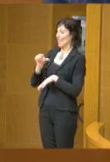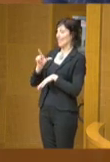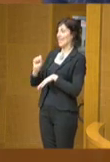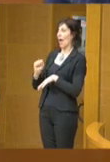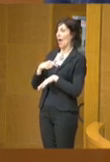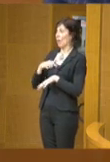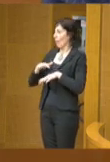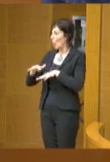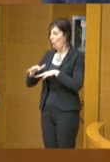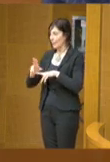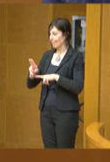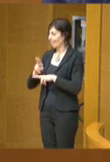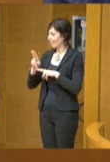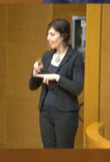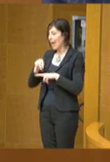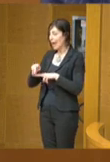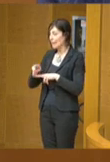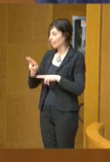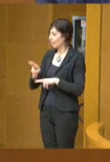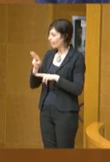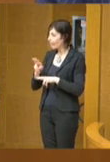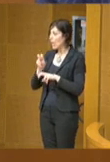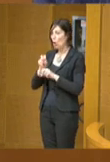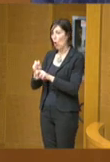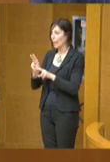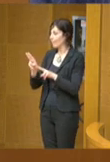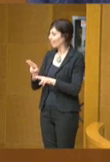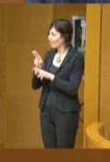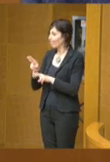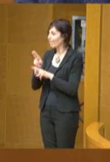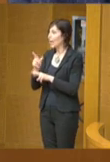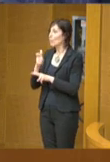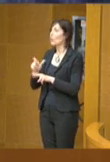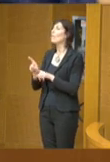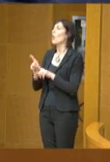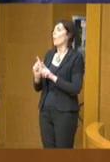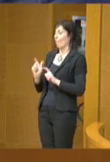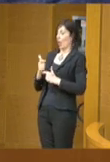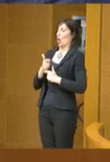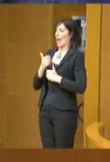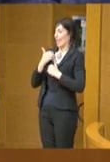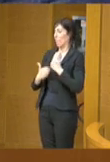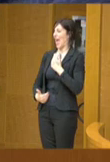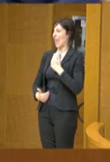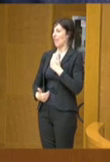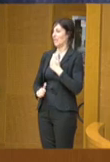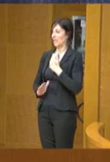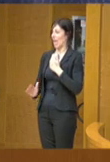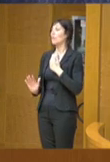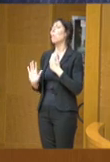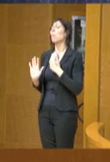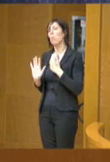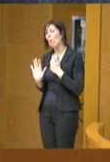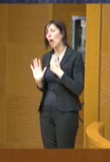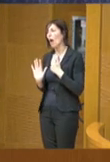muovere, non possiamo camminare, non possiamo correre, perché siamo prigionieri e paralizzati. Eppure so